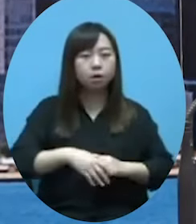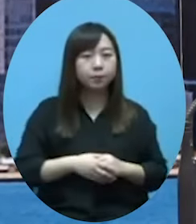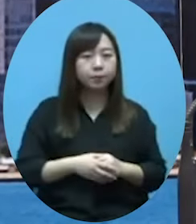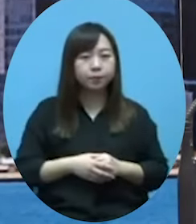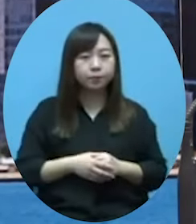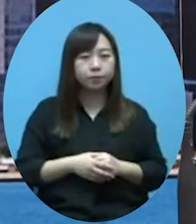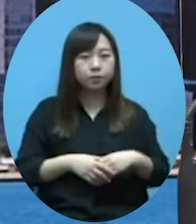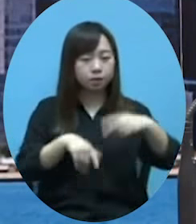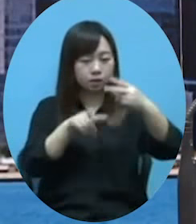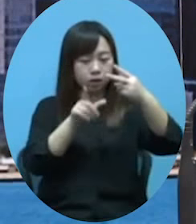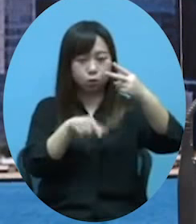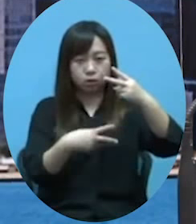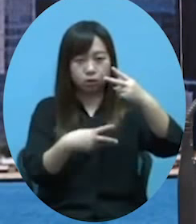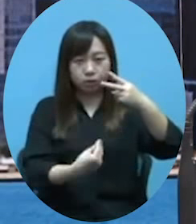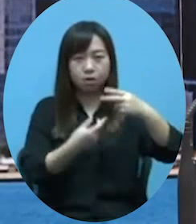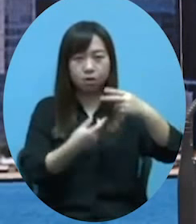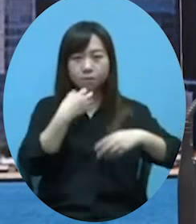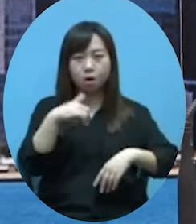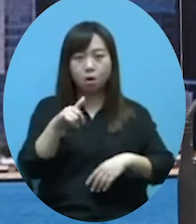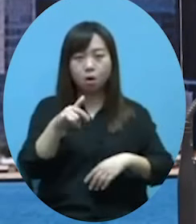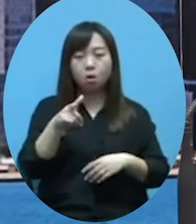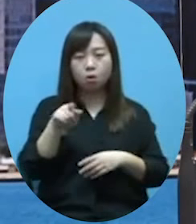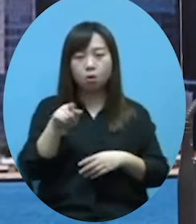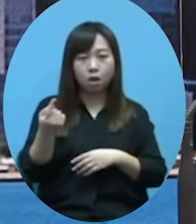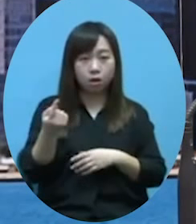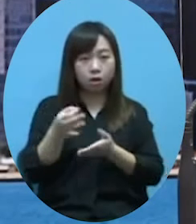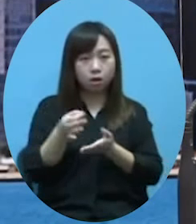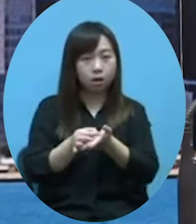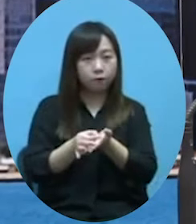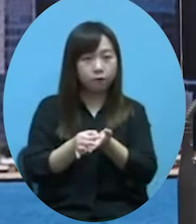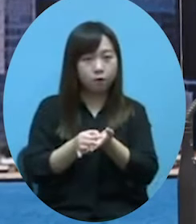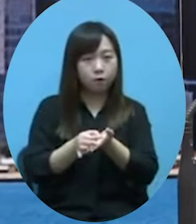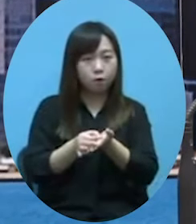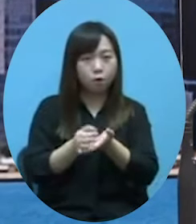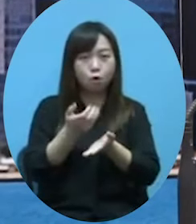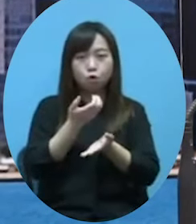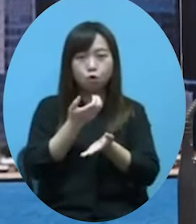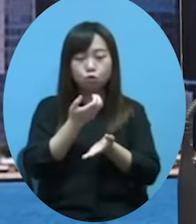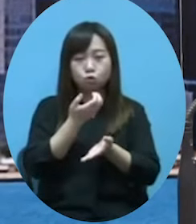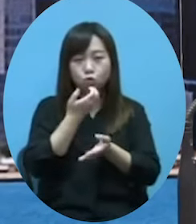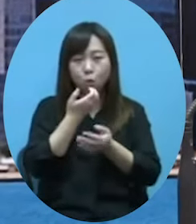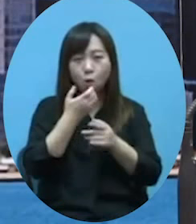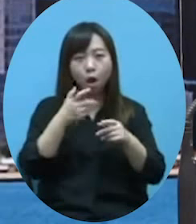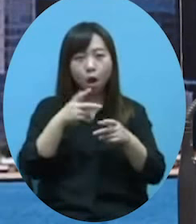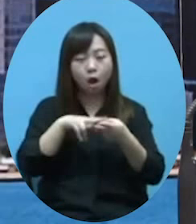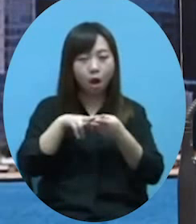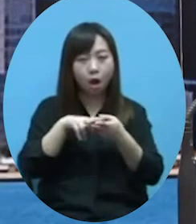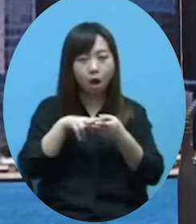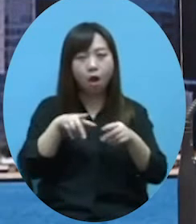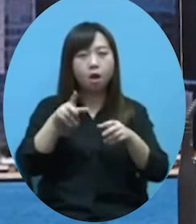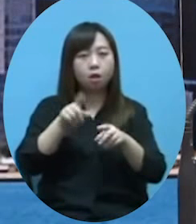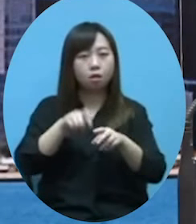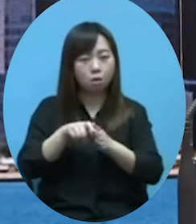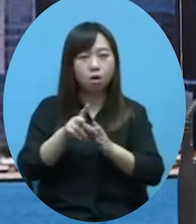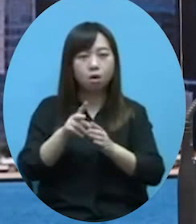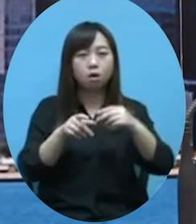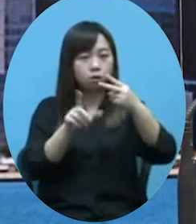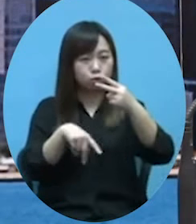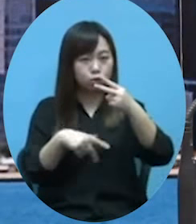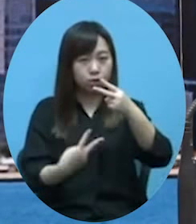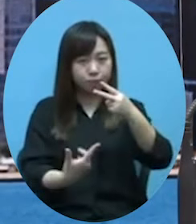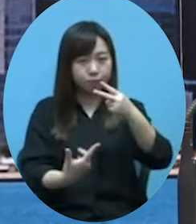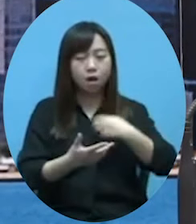然後27日就去過德富道松的東亞銀行那28日就